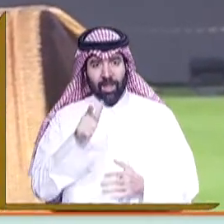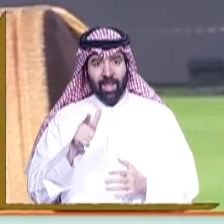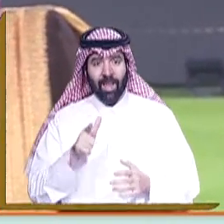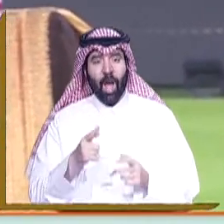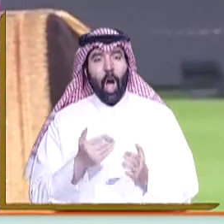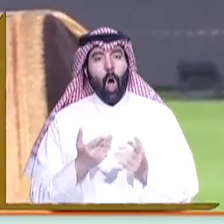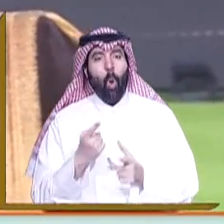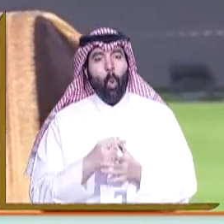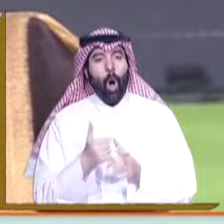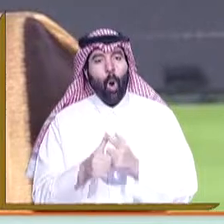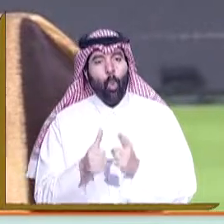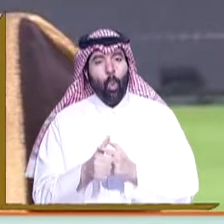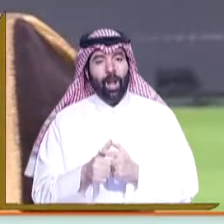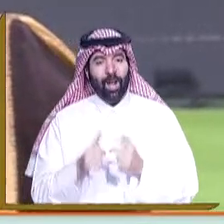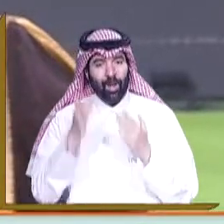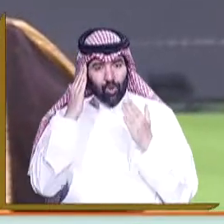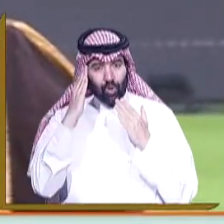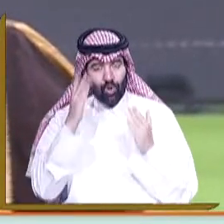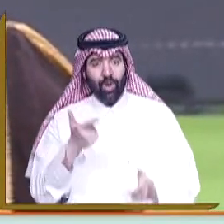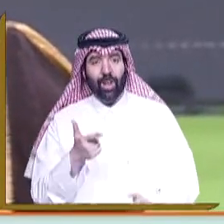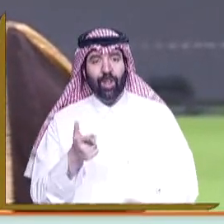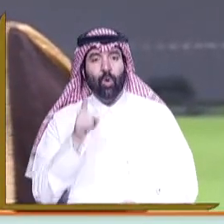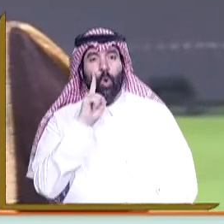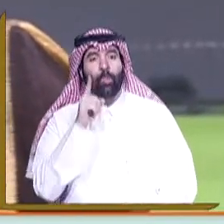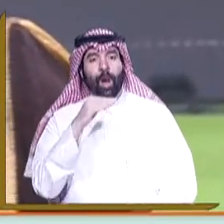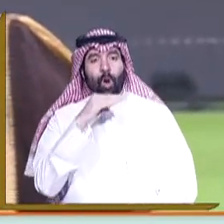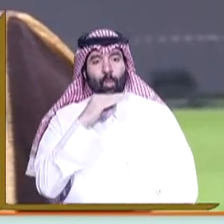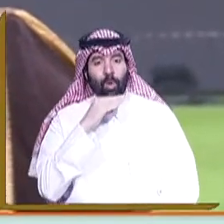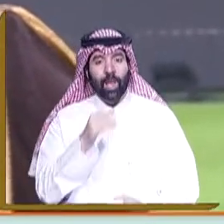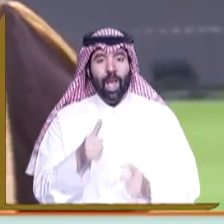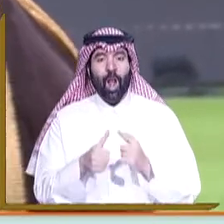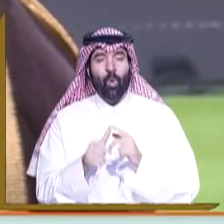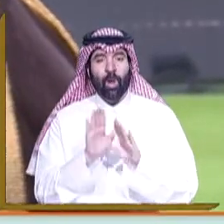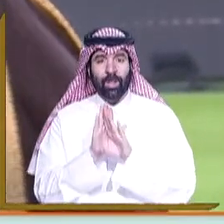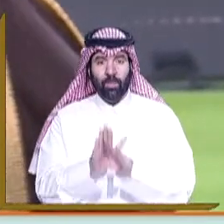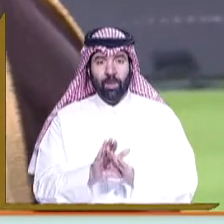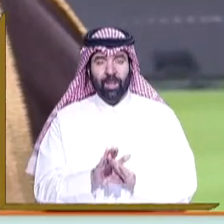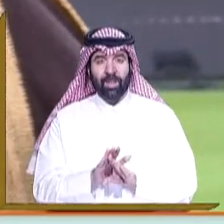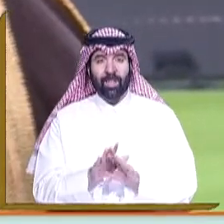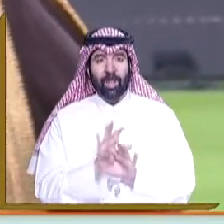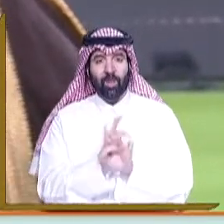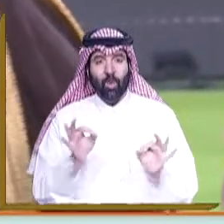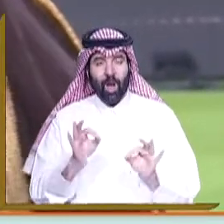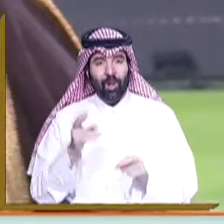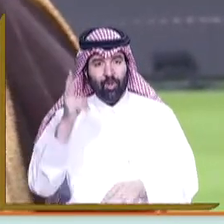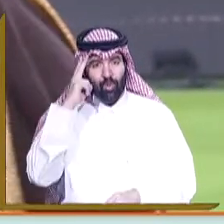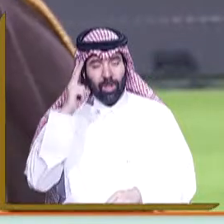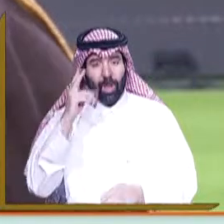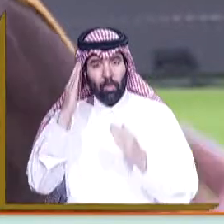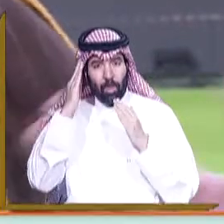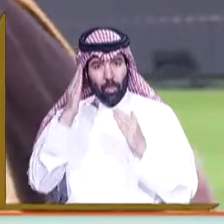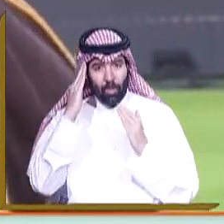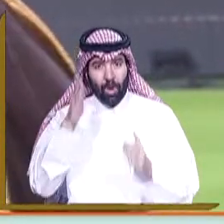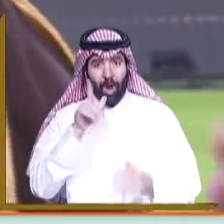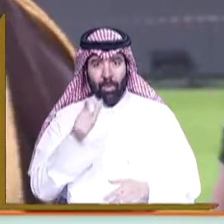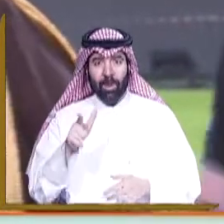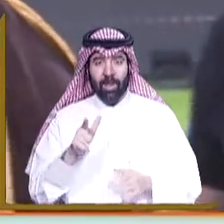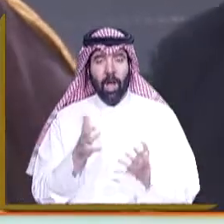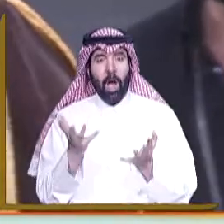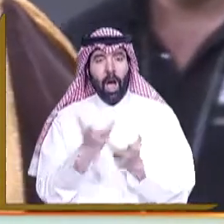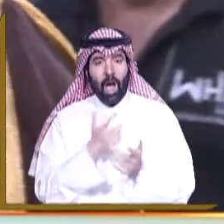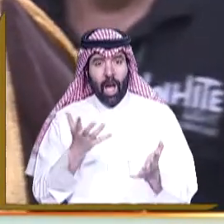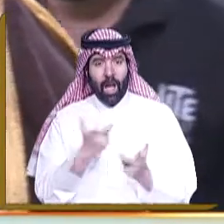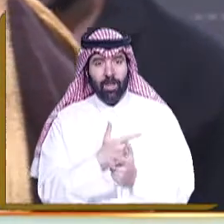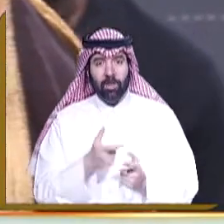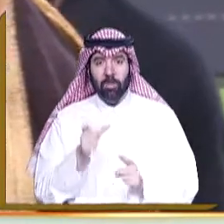الوالد والوالدة، يعني دائما كانوا داعمين لنا، وما شاء الله ألف ألف مبروك يعني للوطن التخرج بهذا العدد من هذه